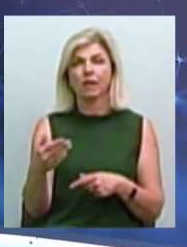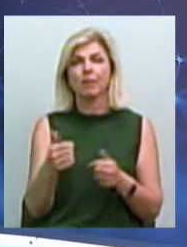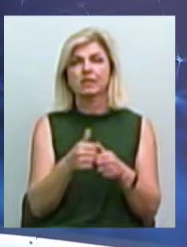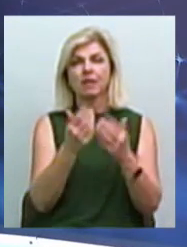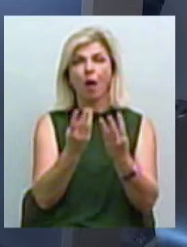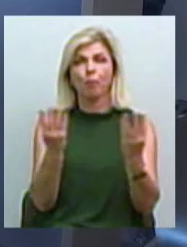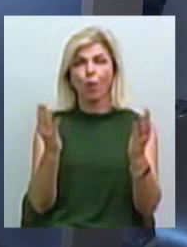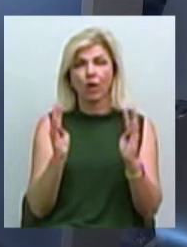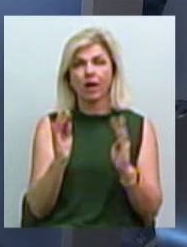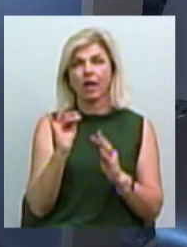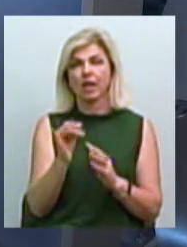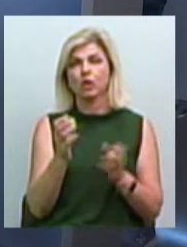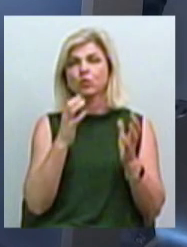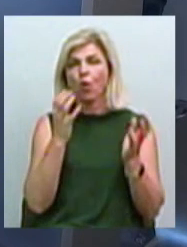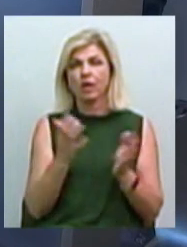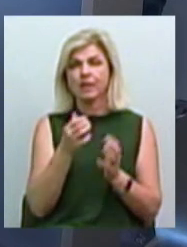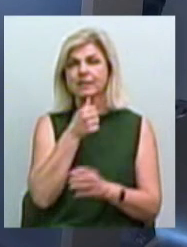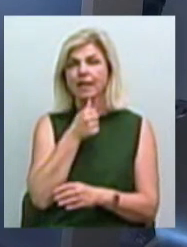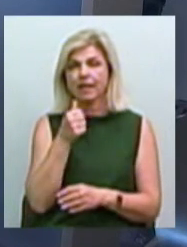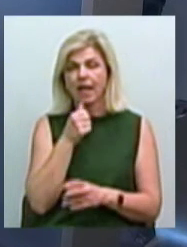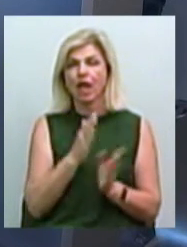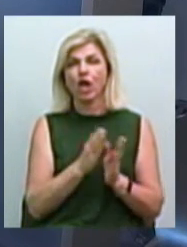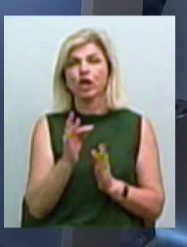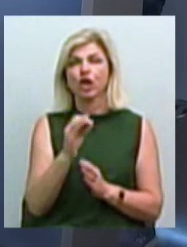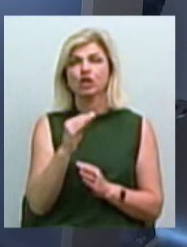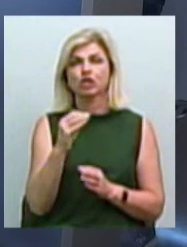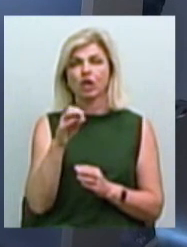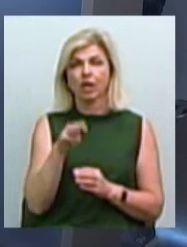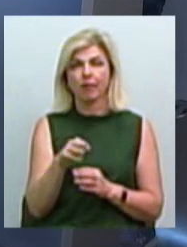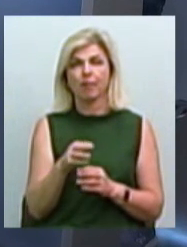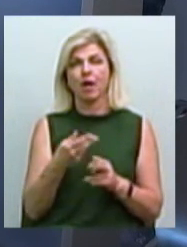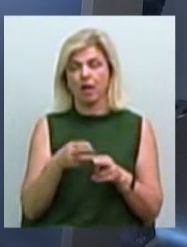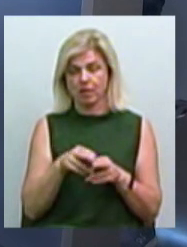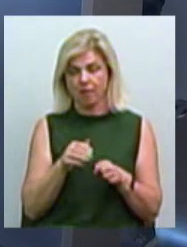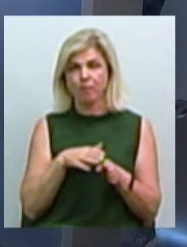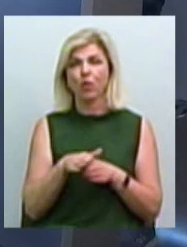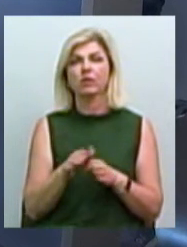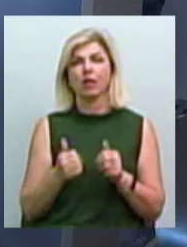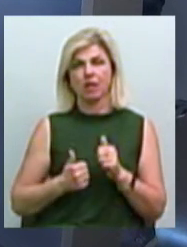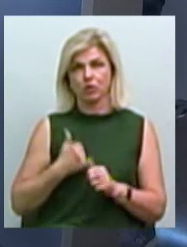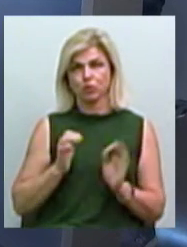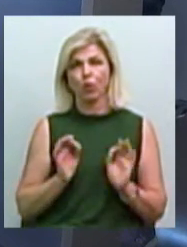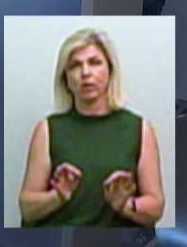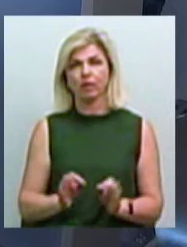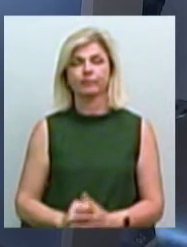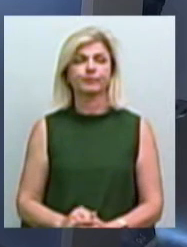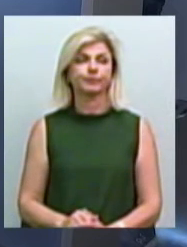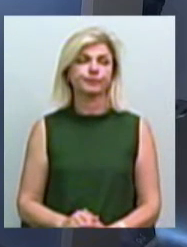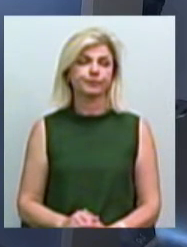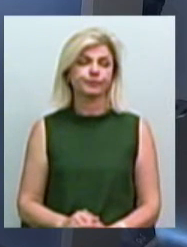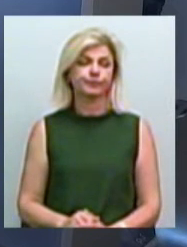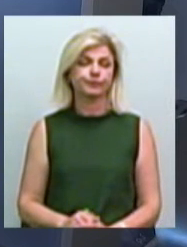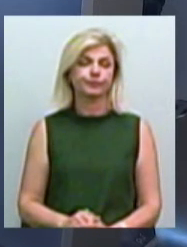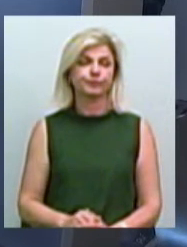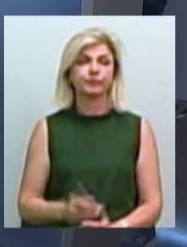самым сохранять секретность, режимность этих объектов. Это вполне, вполне достойно. То есть это, если